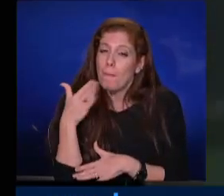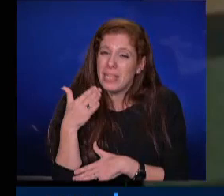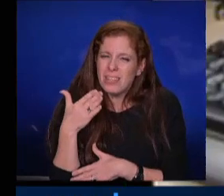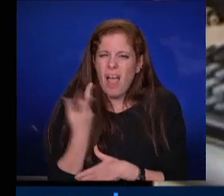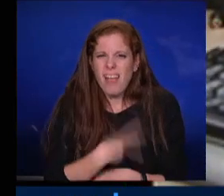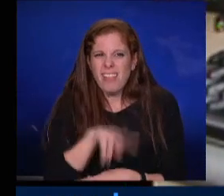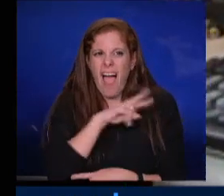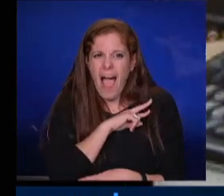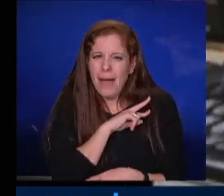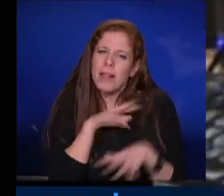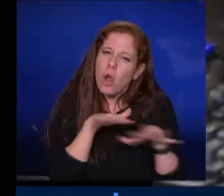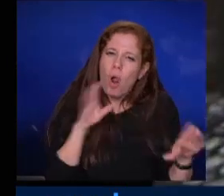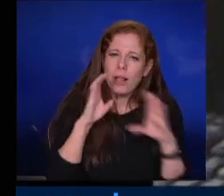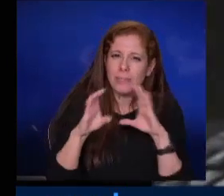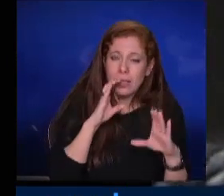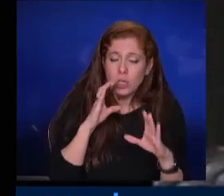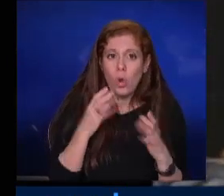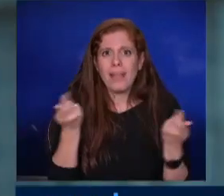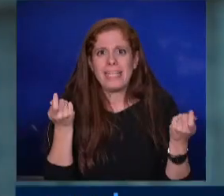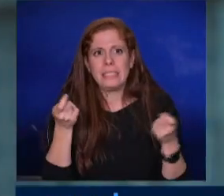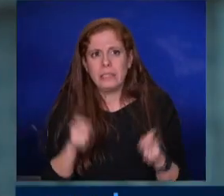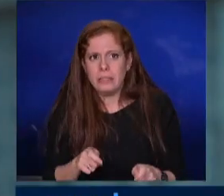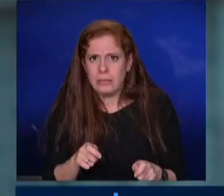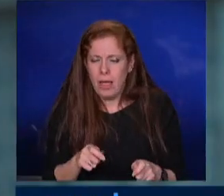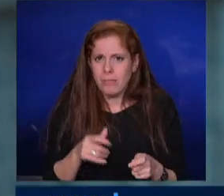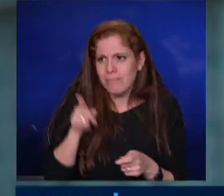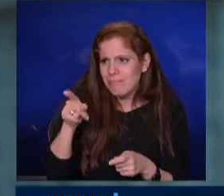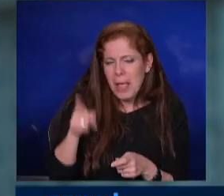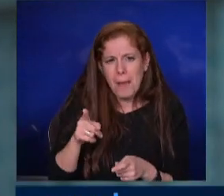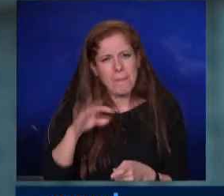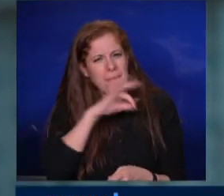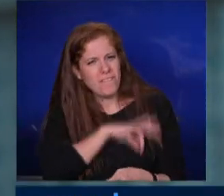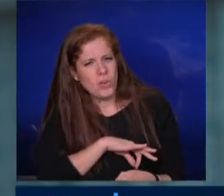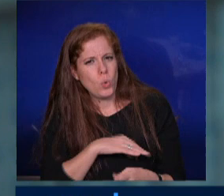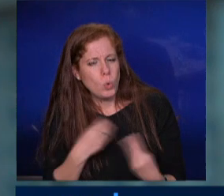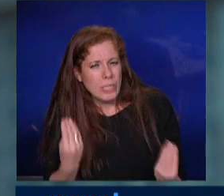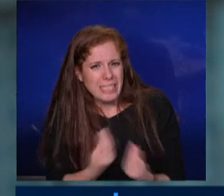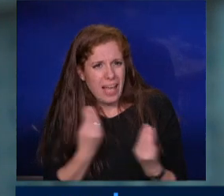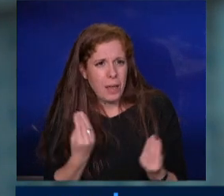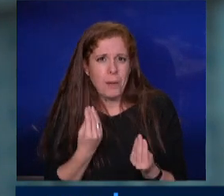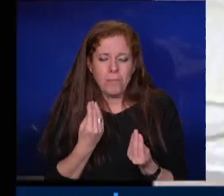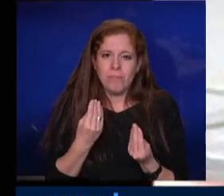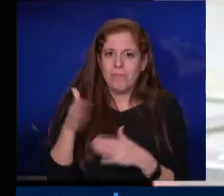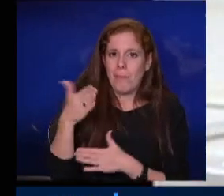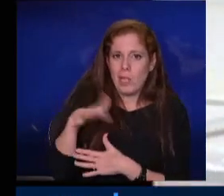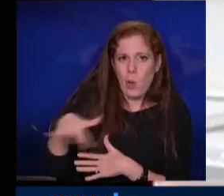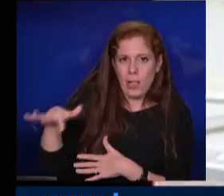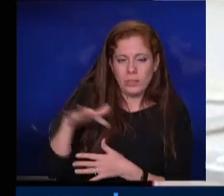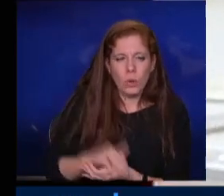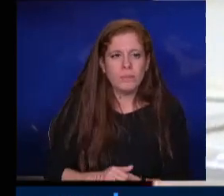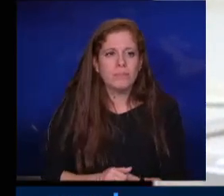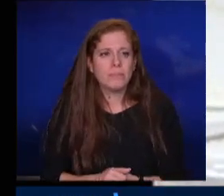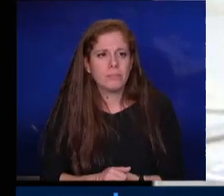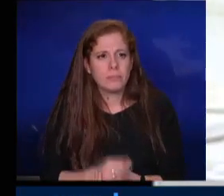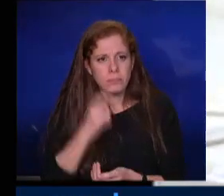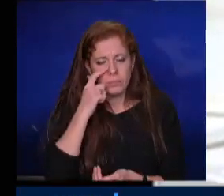כל אמצעי התקשורת הגלויים והפיקה תוצרים שסייעו להבנה של התמונה המודיעינית אצל מדינות האזור.